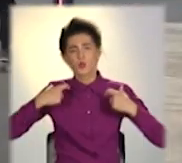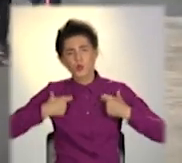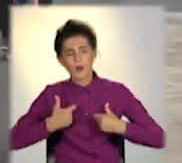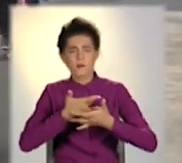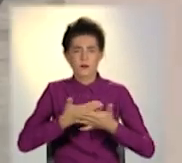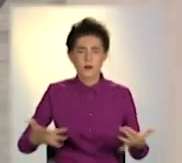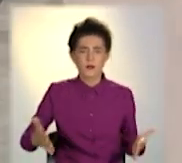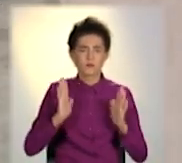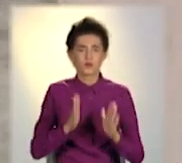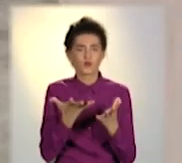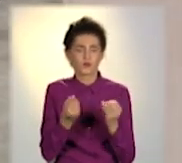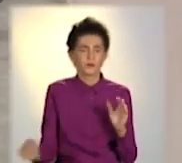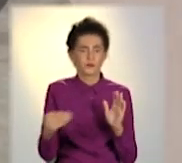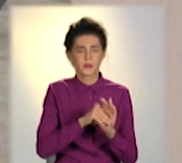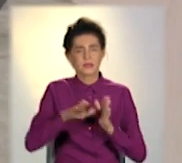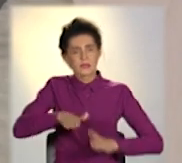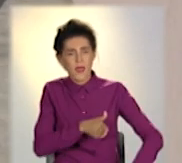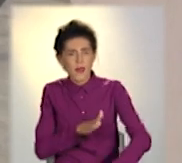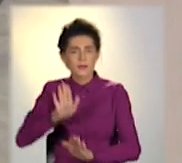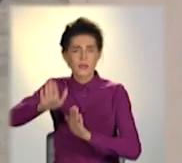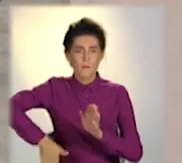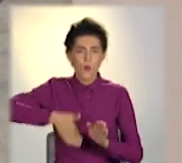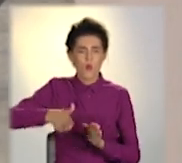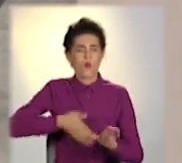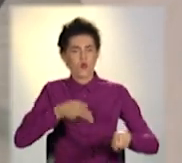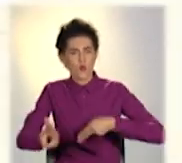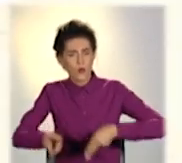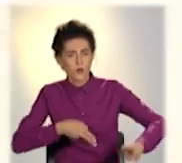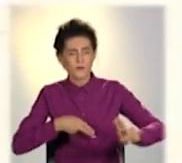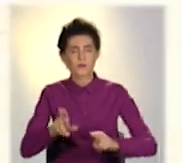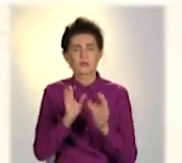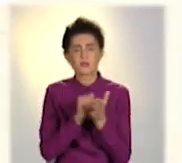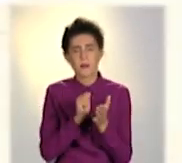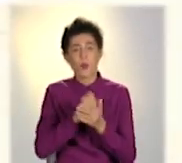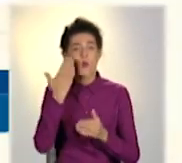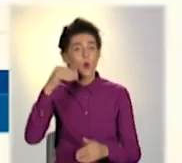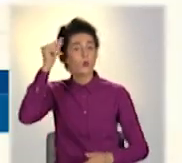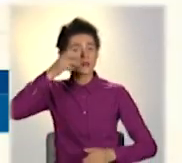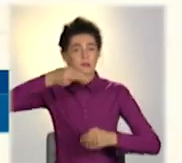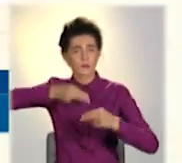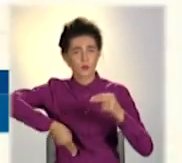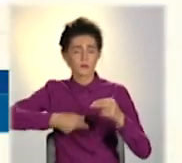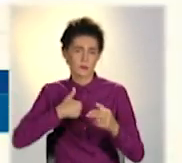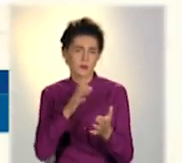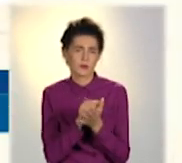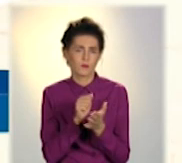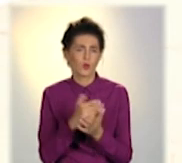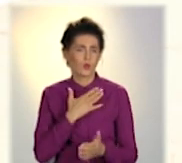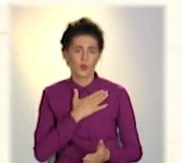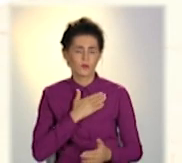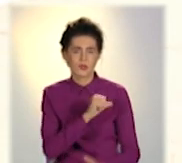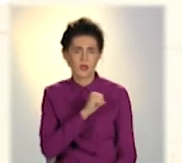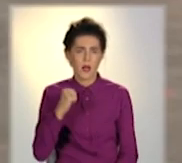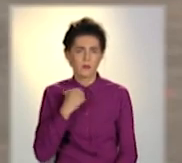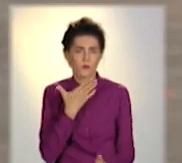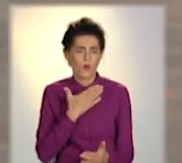підлітки братимуть із собою до школи скейти, самокати та ролики. Можна займатися після уроку. Моїм любимим, самим